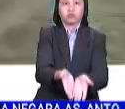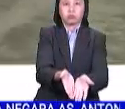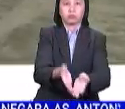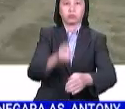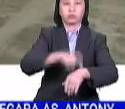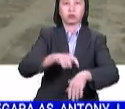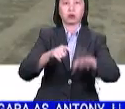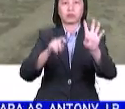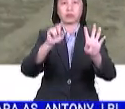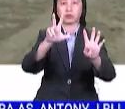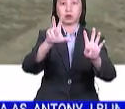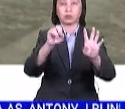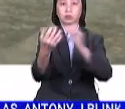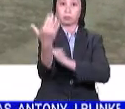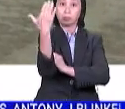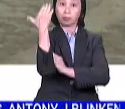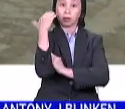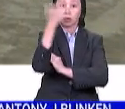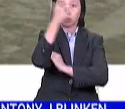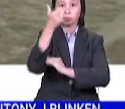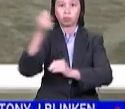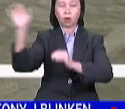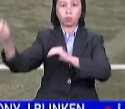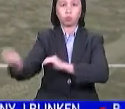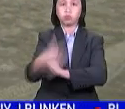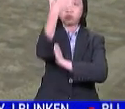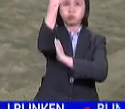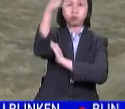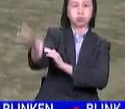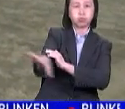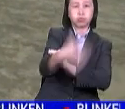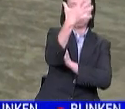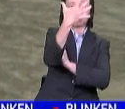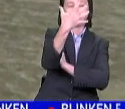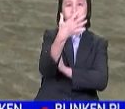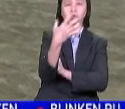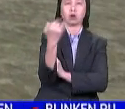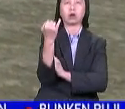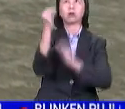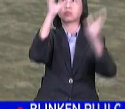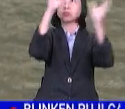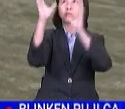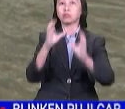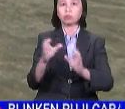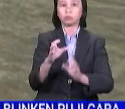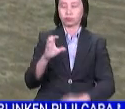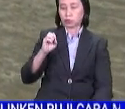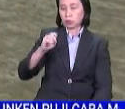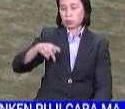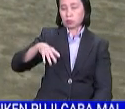pukul 4.30 pagi tadi akibat dipukul ombak dalam cuaca buruk. Operasi